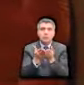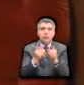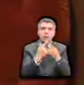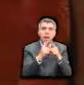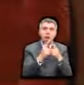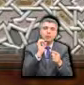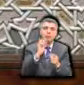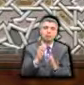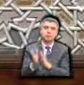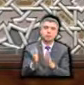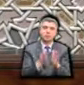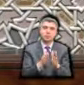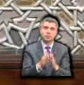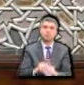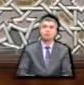العمالات والأقاليم.